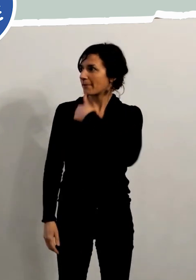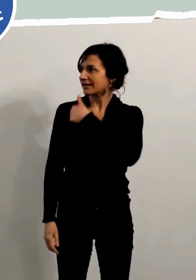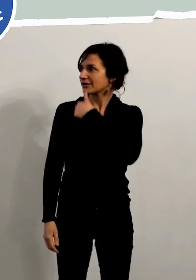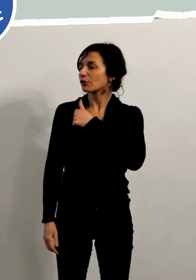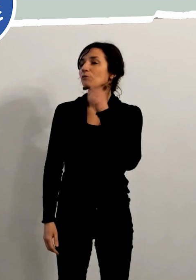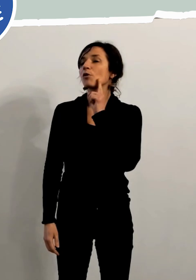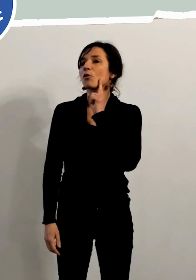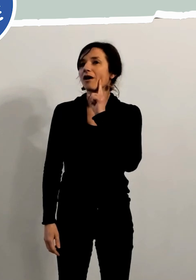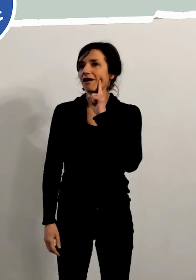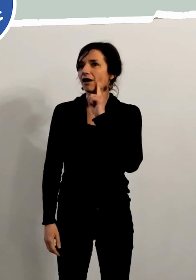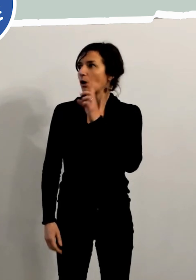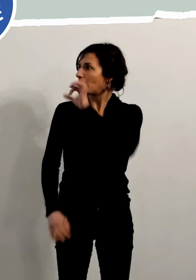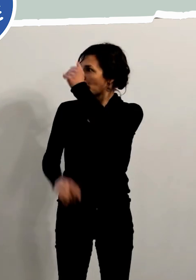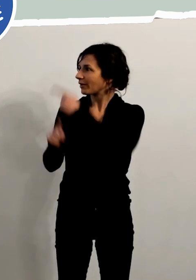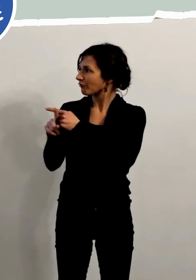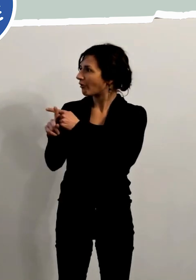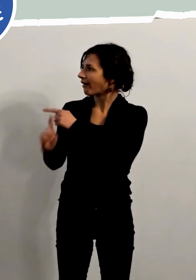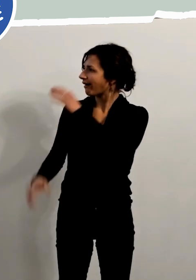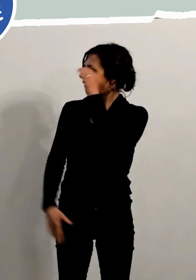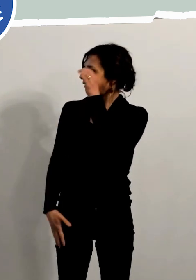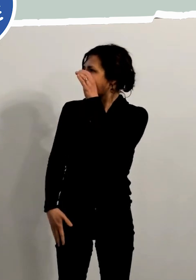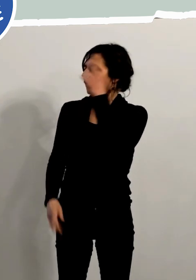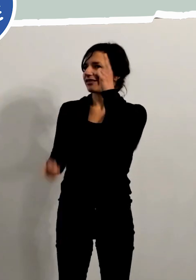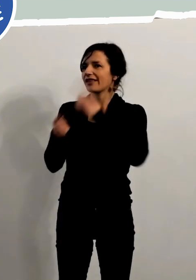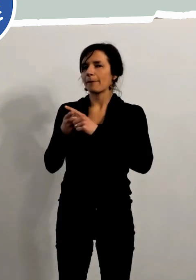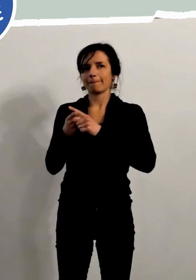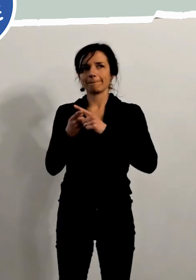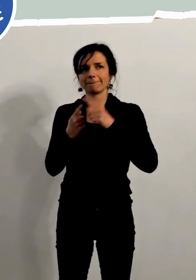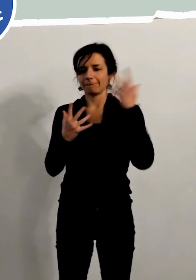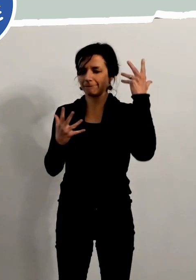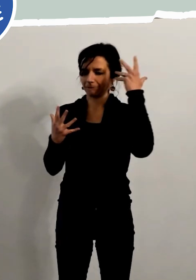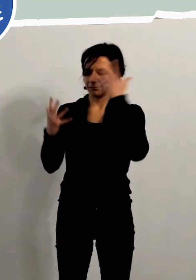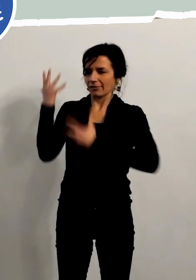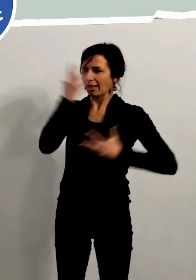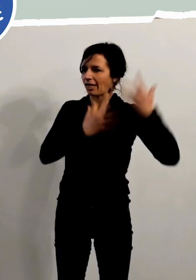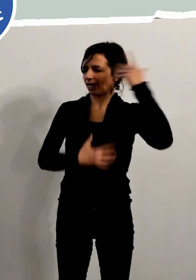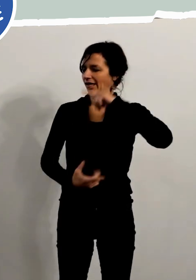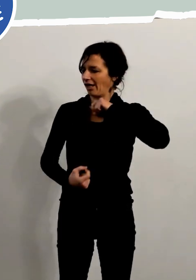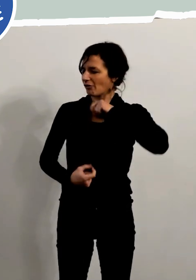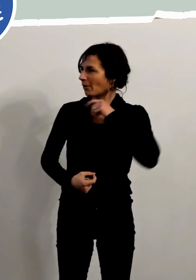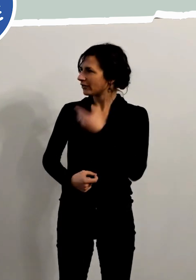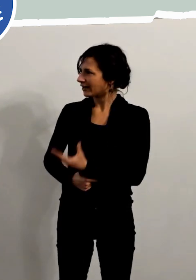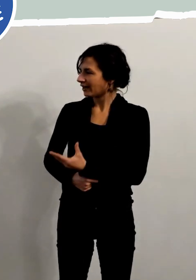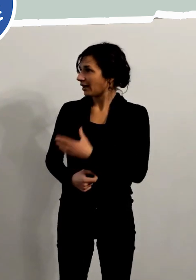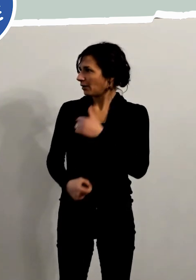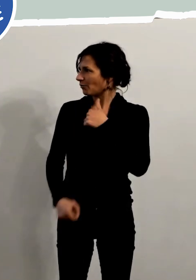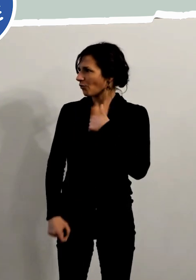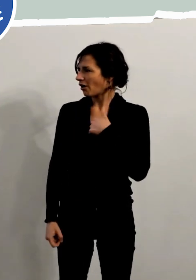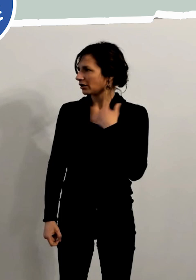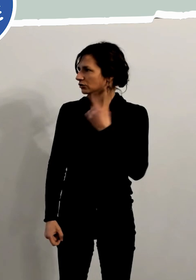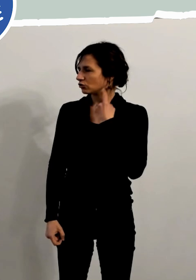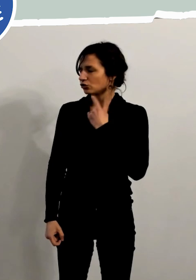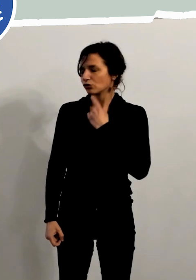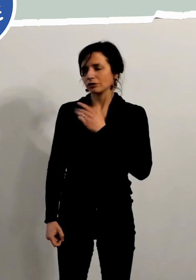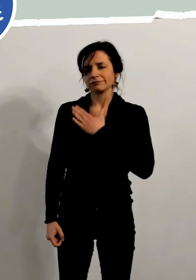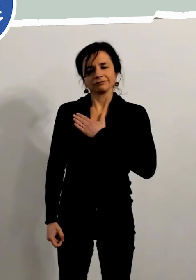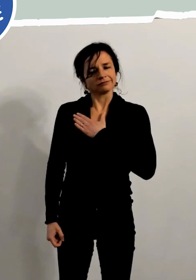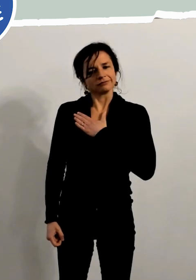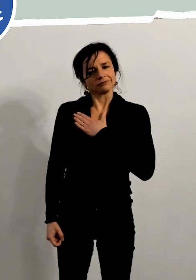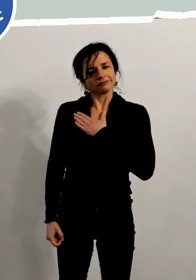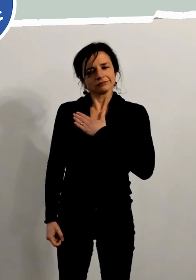qu'on parle des perturbateurs endocriniens, c'est ça. Donc, et j'ai toujours le cœur qui bat parce que